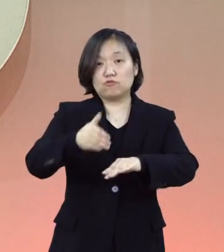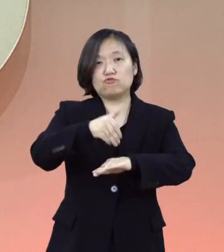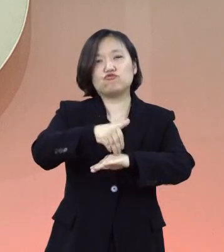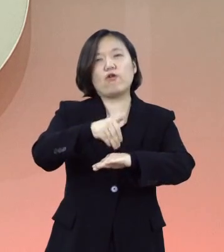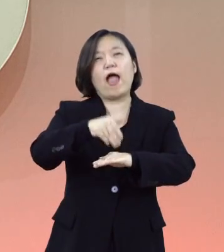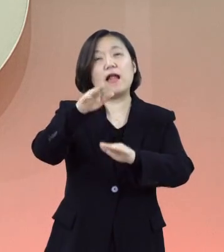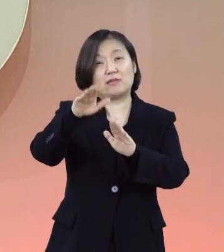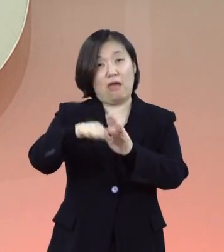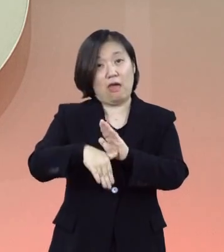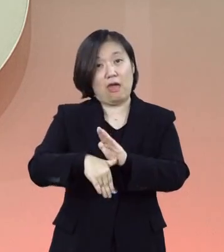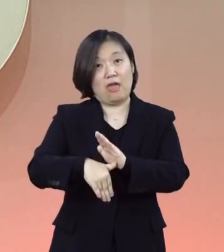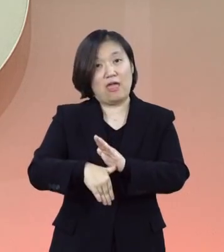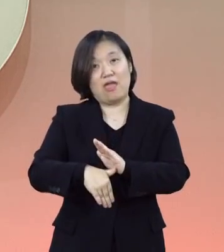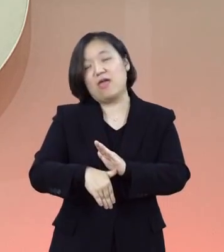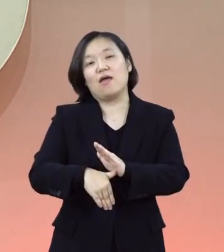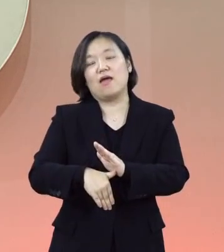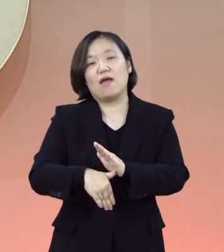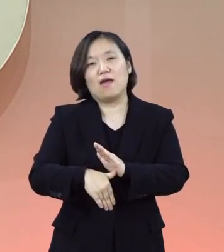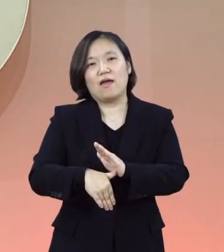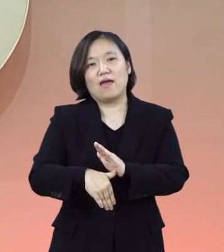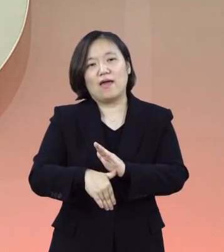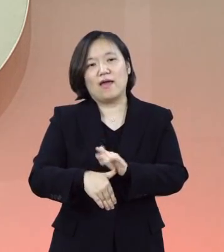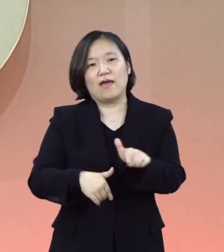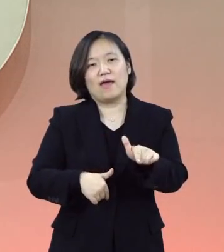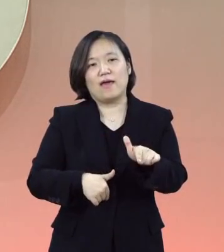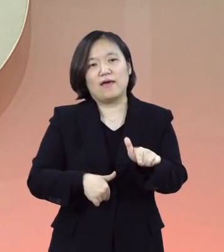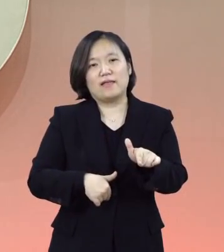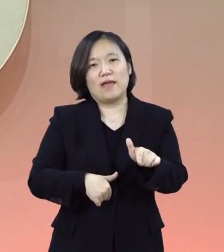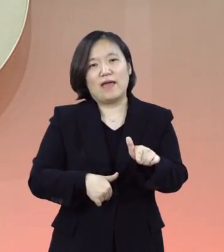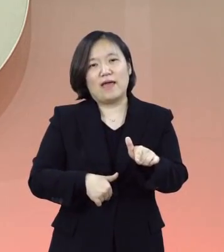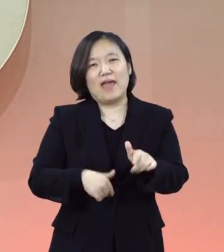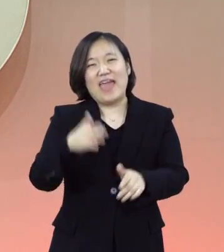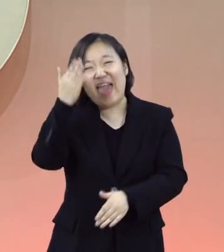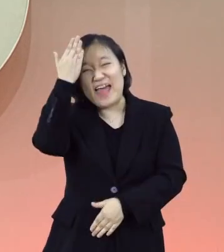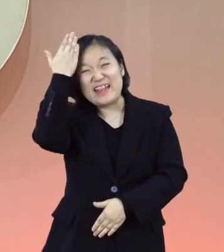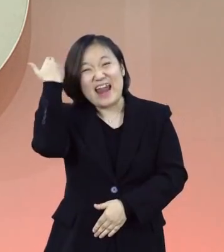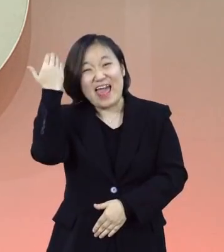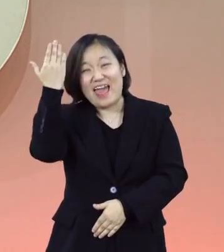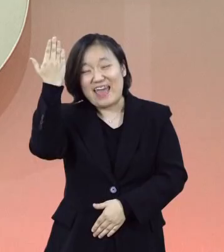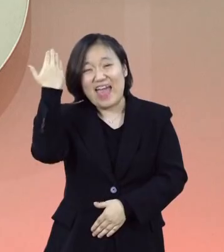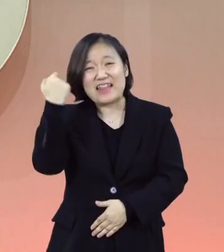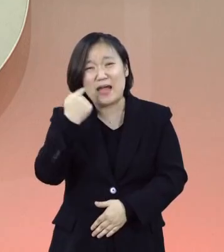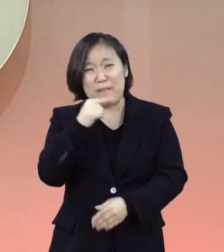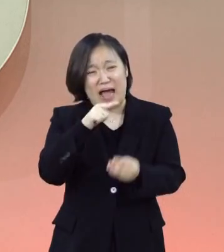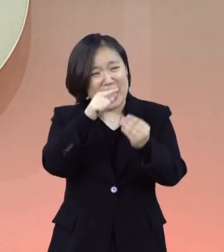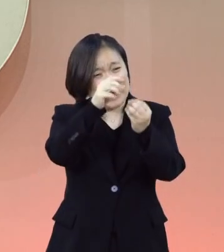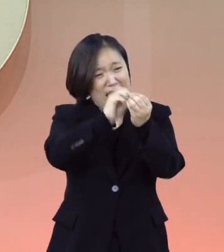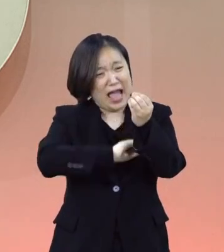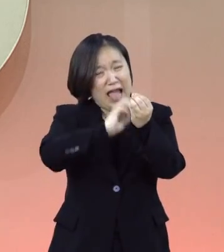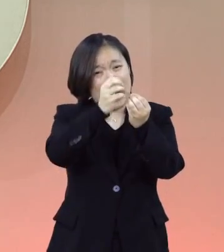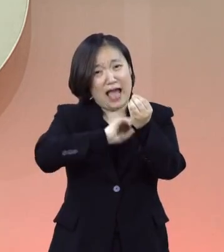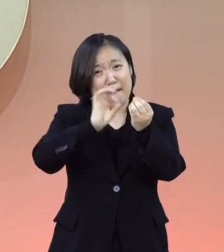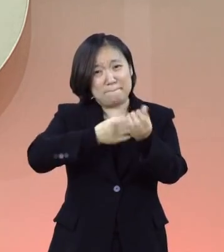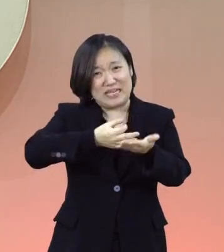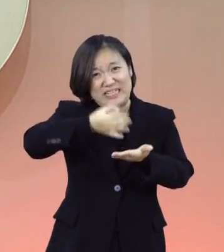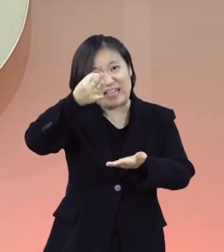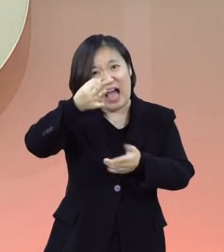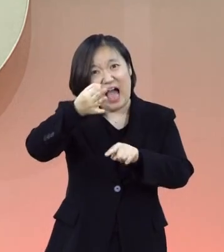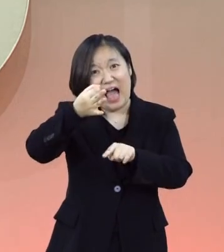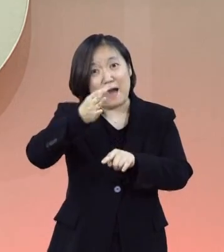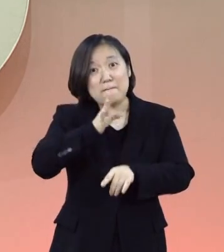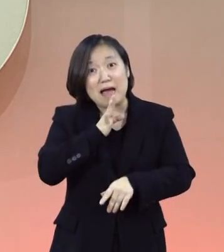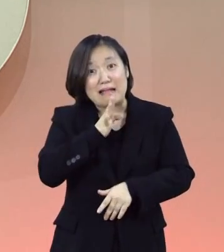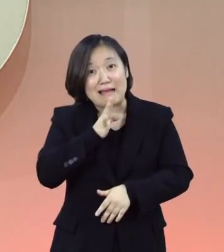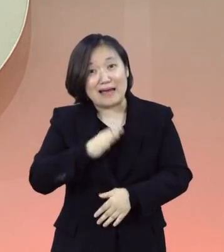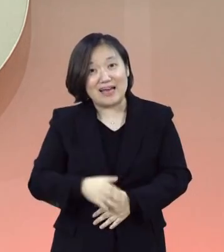큰 스님이세요, 지금. 그 당시에는 바나나가 귀했잖아요. 옛날에 바나나가 엄청 비쌌댔잖아요. 그래서